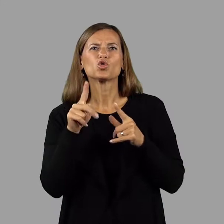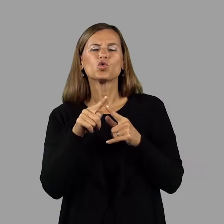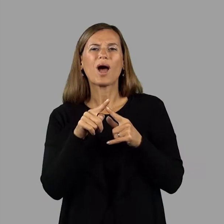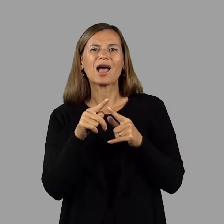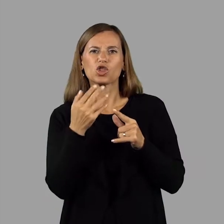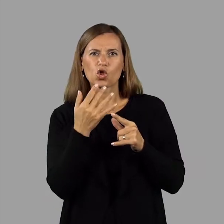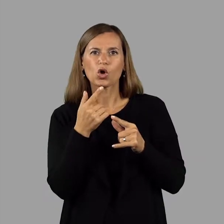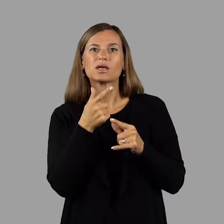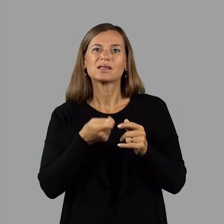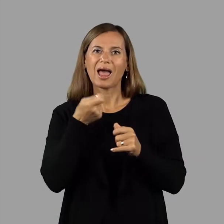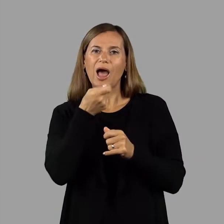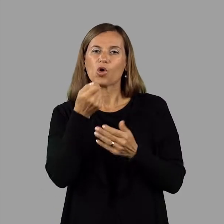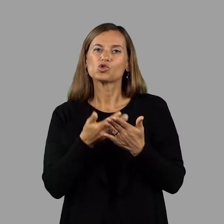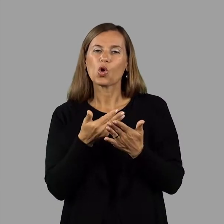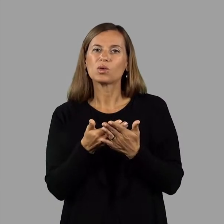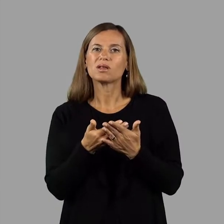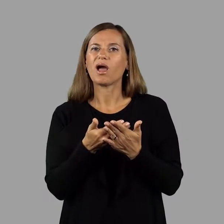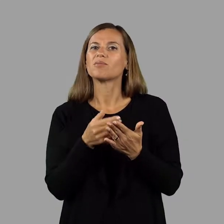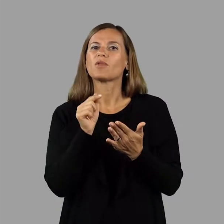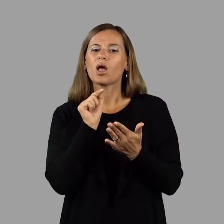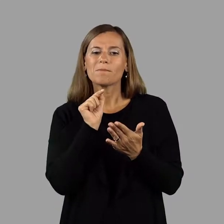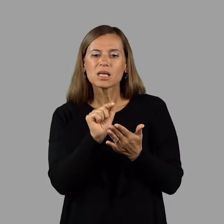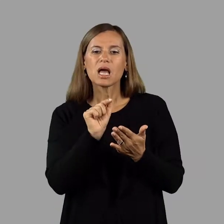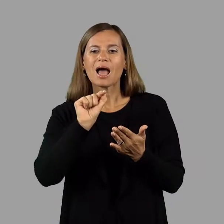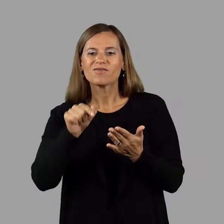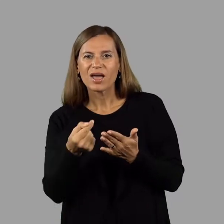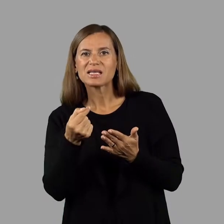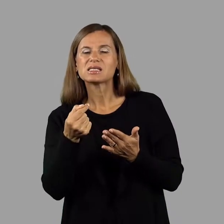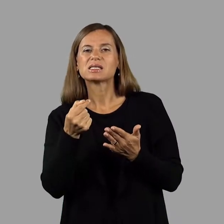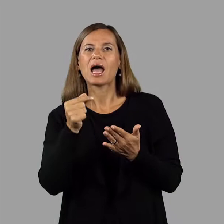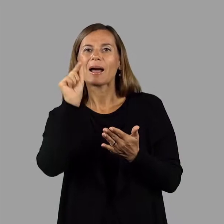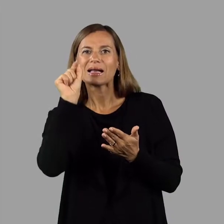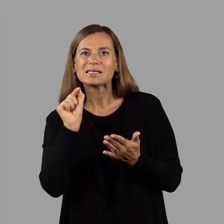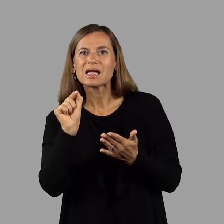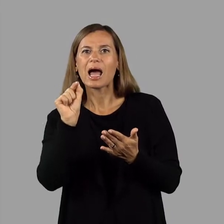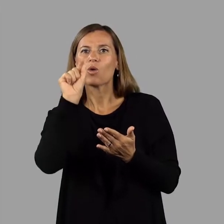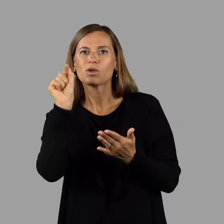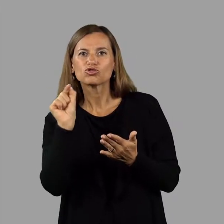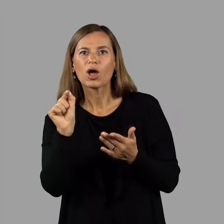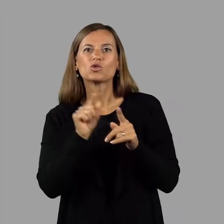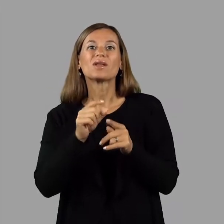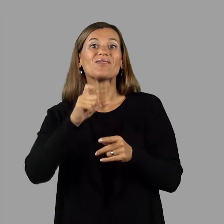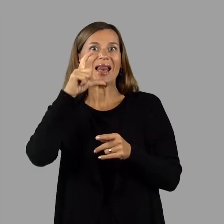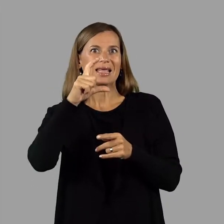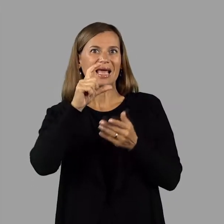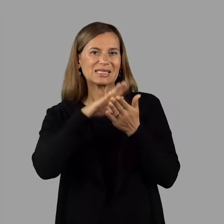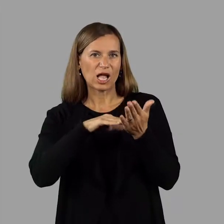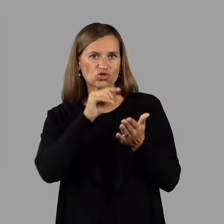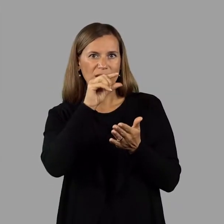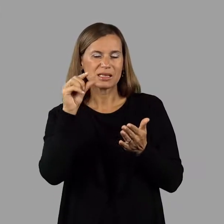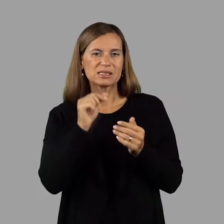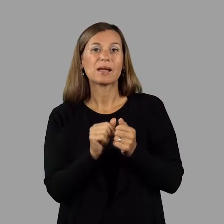z osnovnimi ločili in pa velikimi začetnicami. Potem je strojni prevajalnik, ki